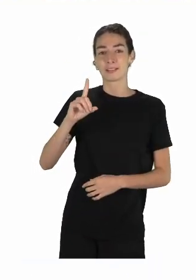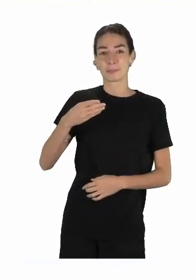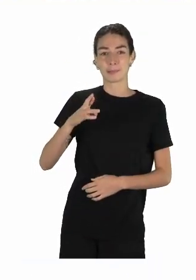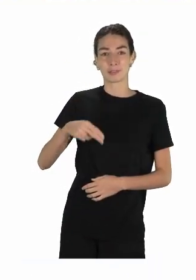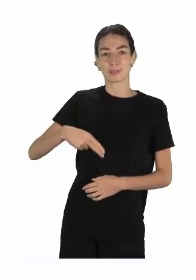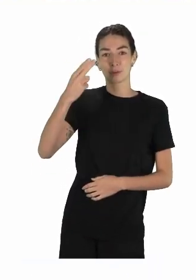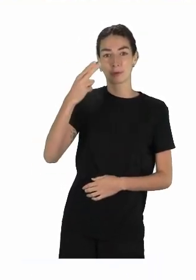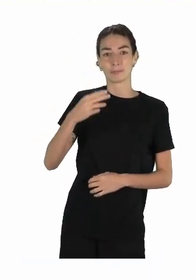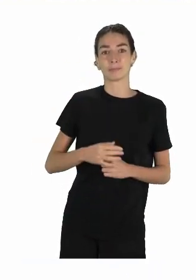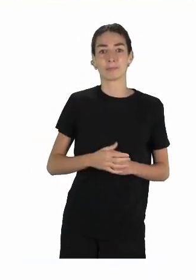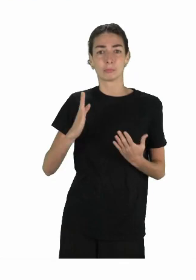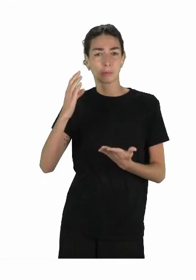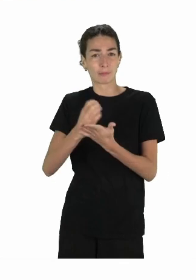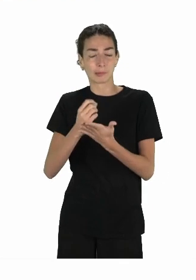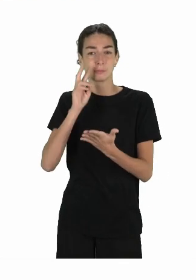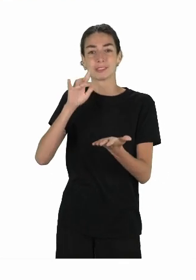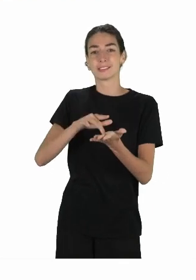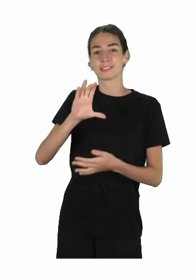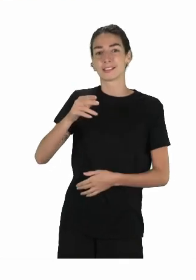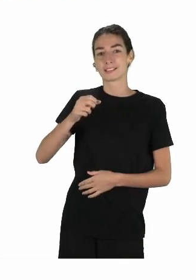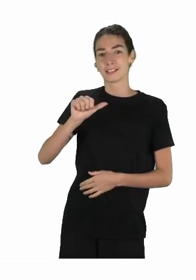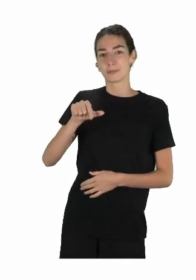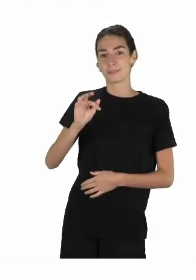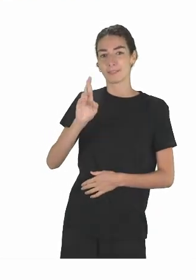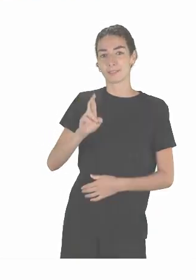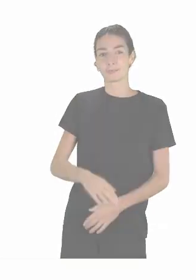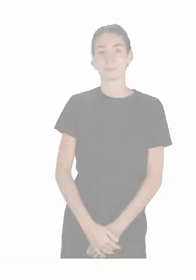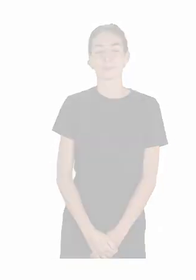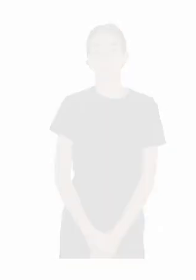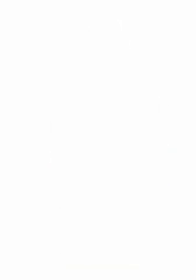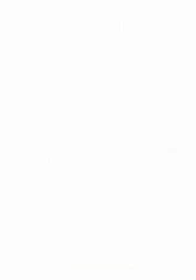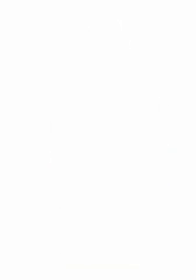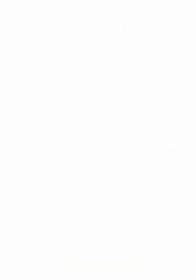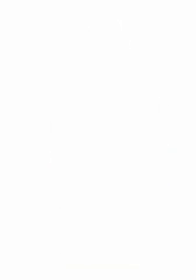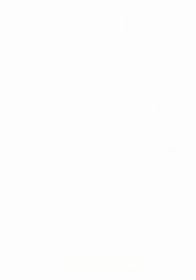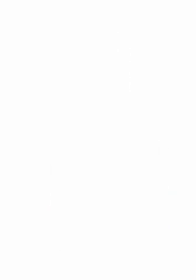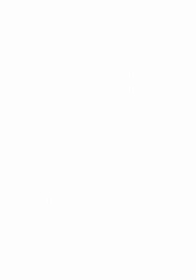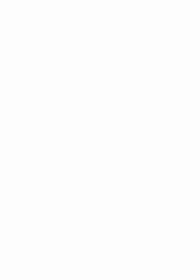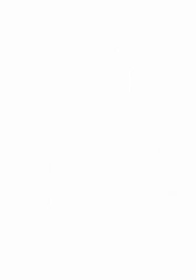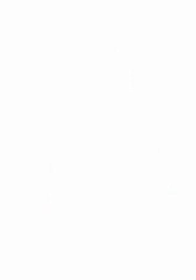Remerciements à la Fédération ADMR du Nord. Plus d'informations sur le site cnsa.fr.